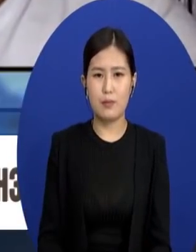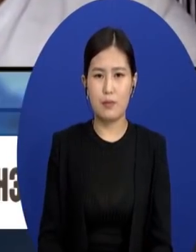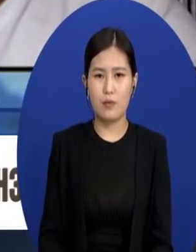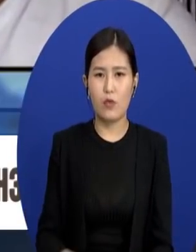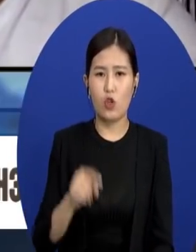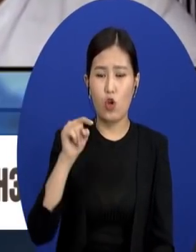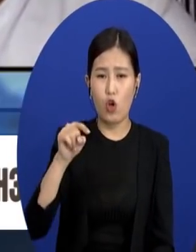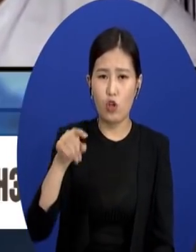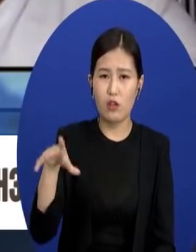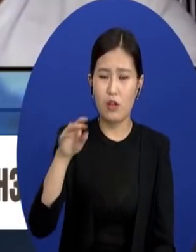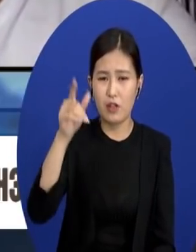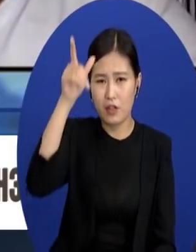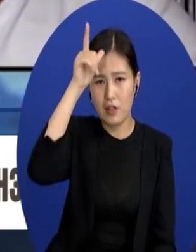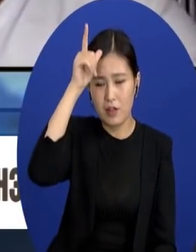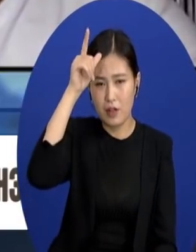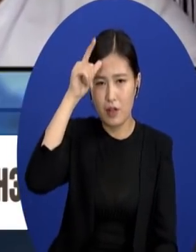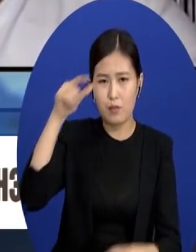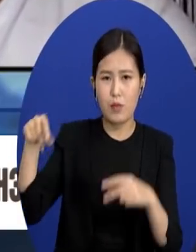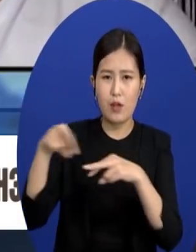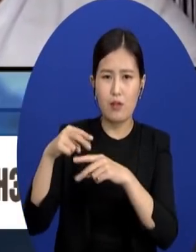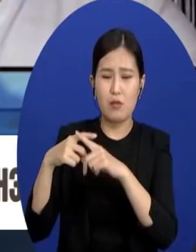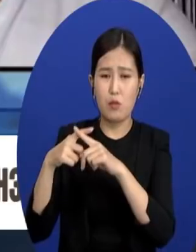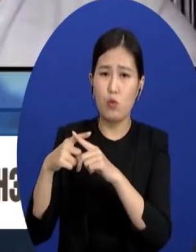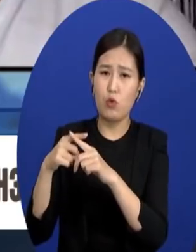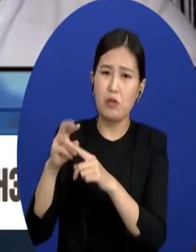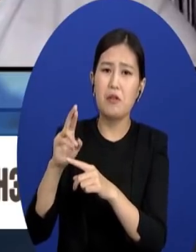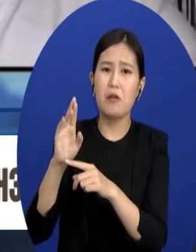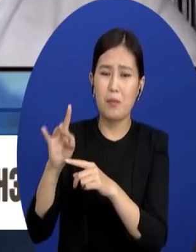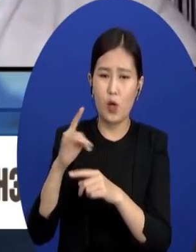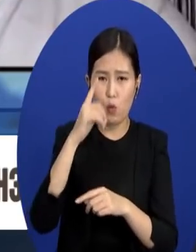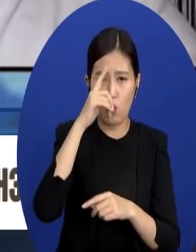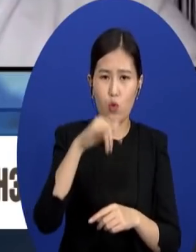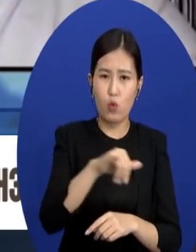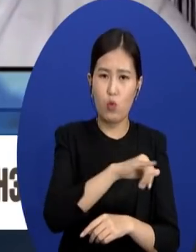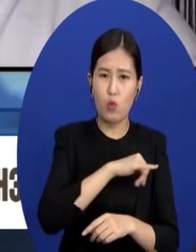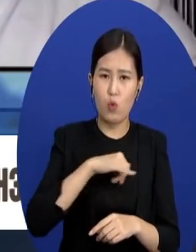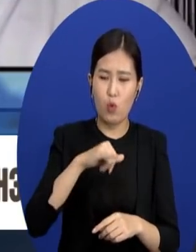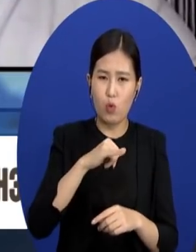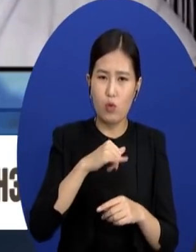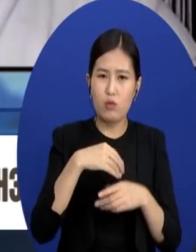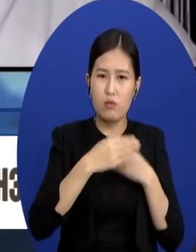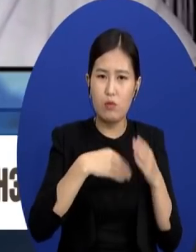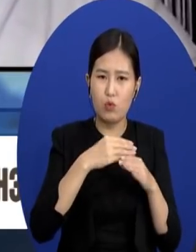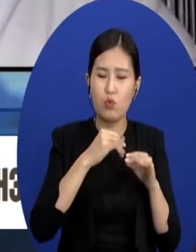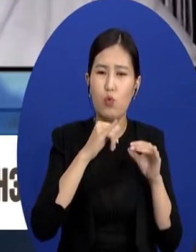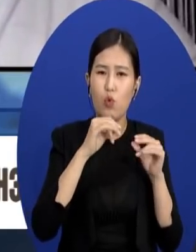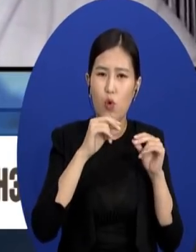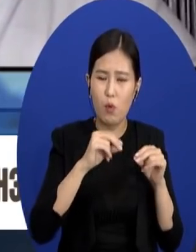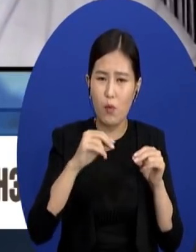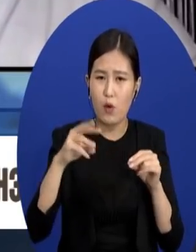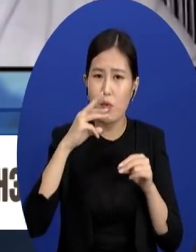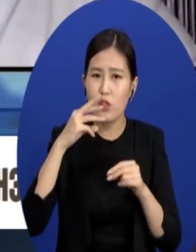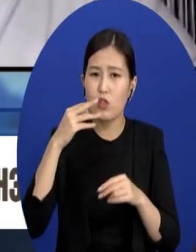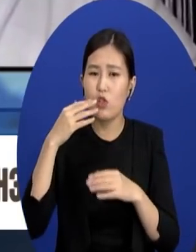Германд ямар хөл хорионы дэглэмтэй байна? За Монгол улсад хэрэгжүүлж байгаа хэмжээг аваад та ямар санаа бодол одоо зөвлөмж хүрэх үү?